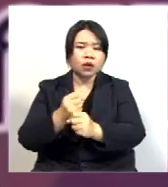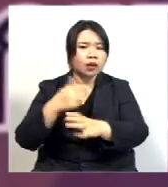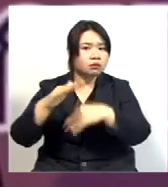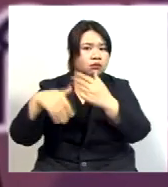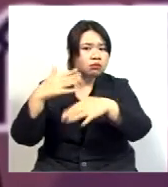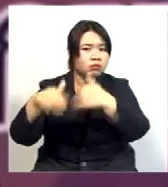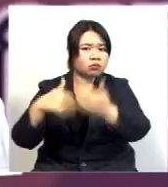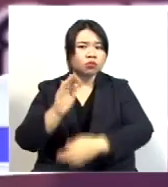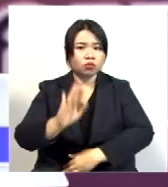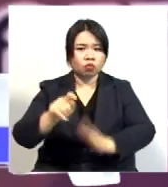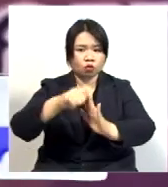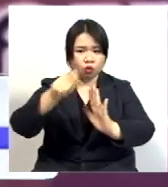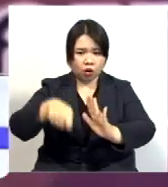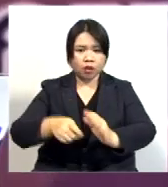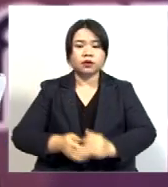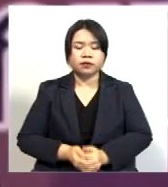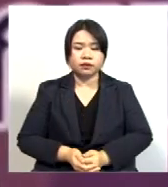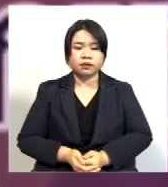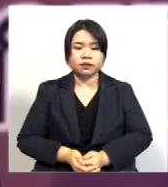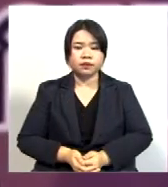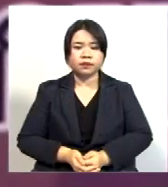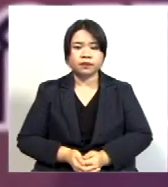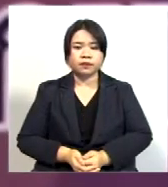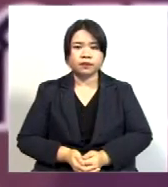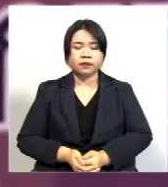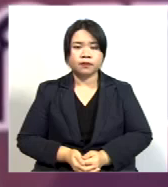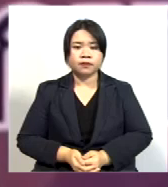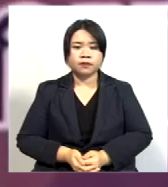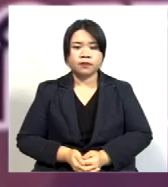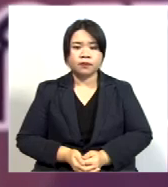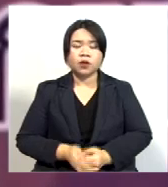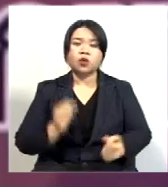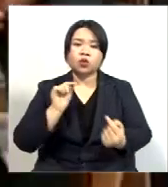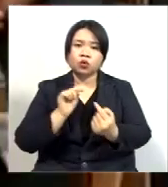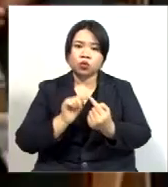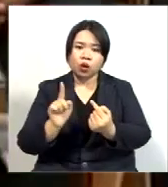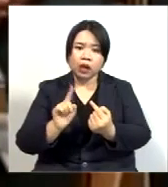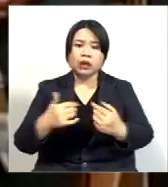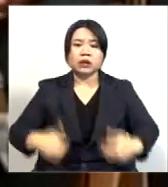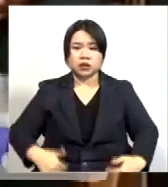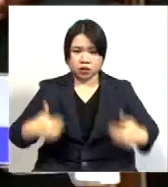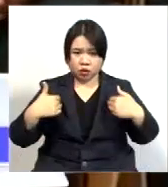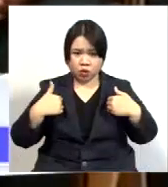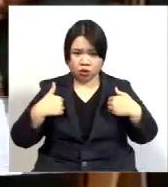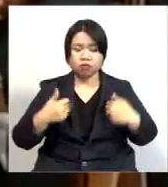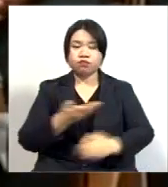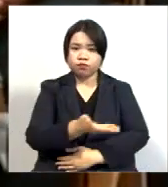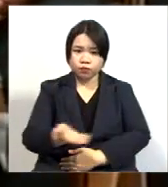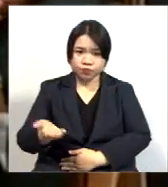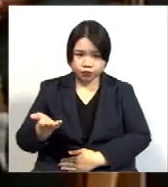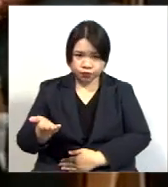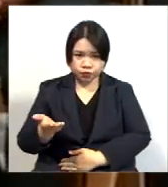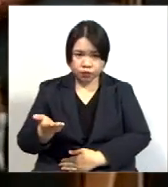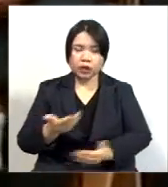ราชนะเพราะนั้นในเรื่องของอะไรเรื่องของการดำรงชีวิตนะการ